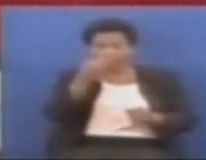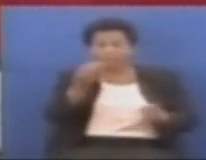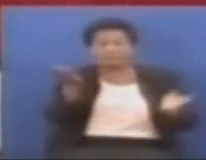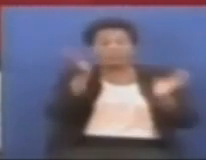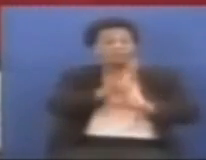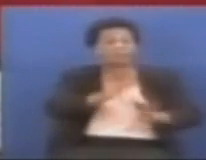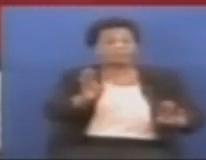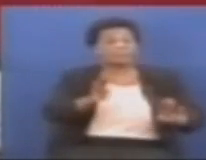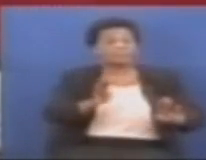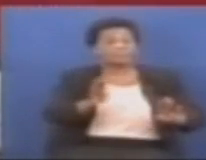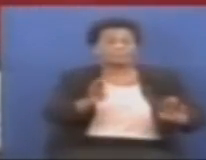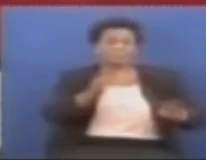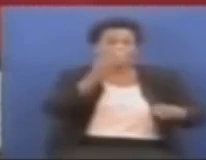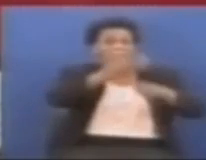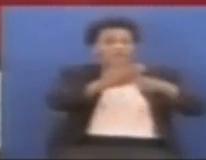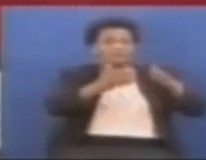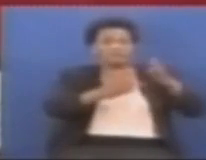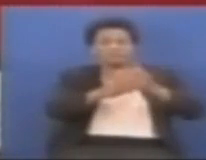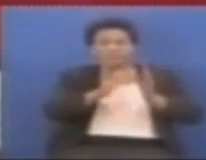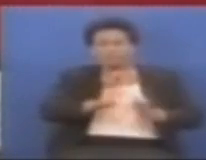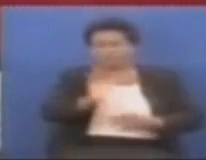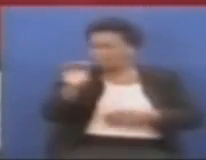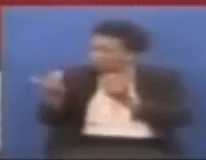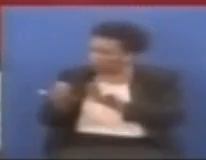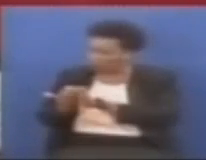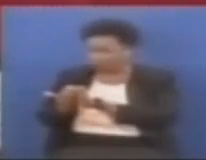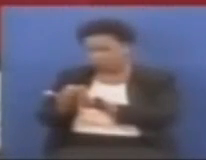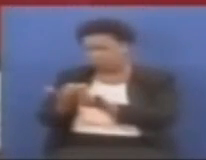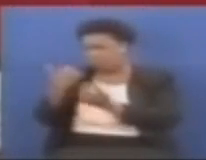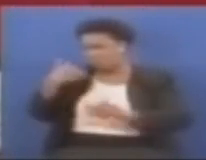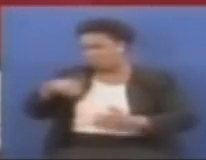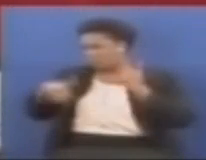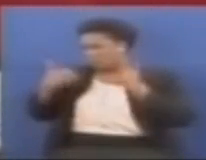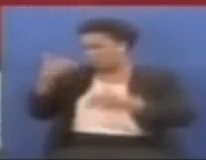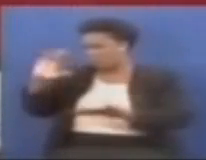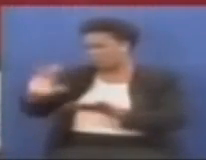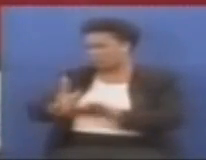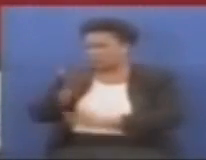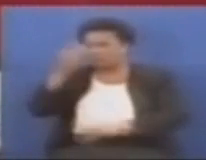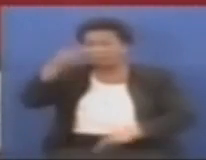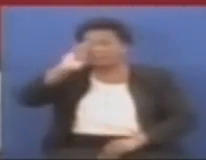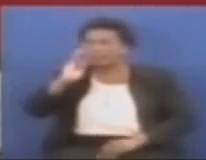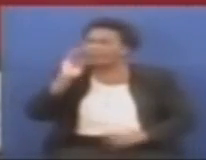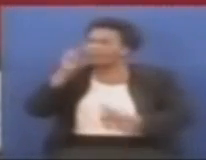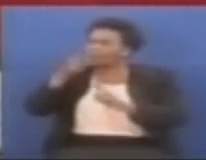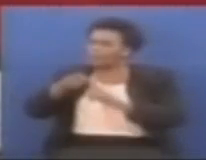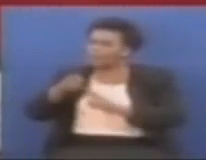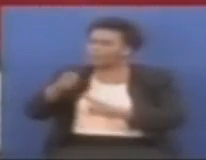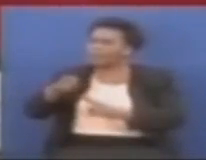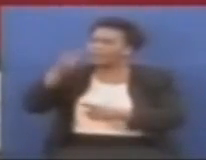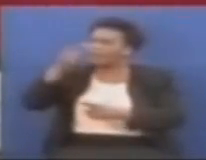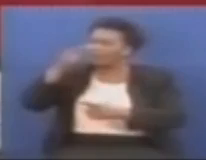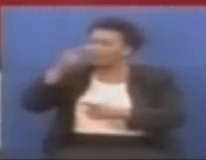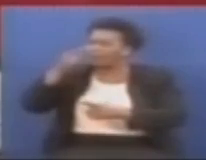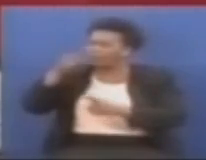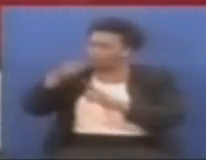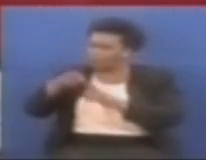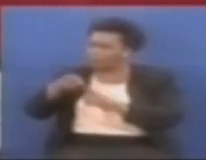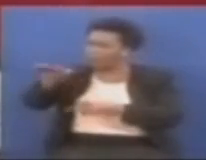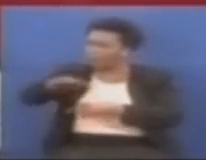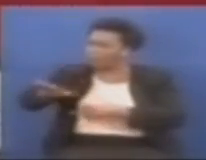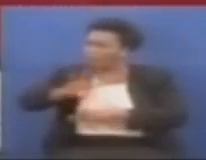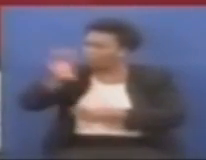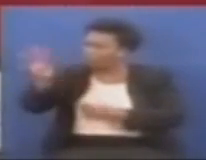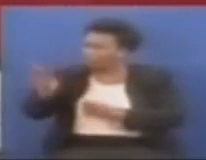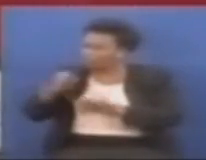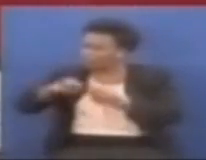naomba nikutoe hofu Mheshimiwa Silinde kwamba serikali nia yake kubwa kwamba kuhakikisha maeneo yote yenye changamoto yanaweza kufanya kazi kwa lengo kubwa wa Tanzania wapate huduma vizuri.